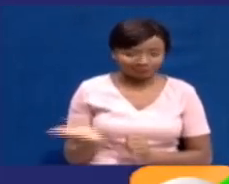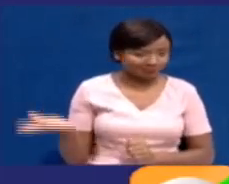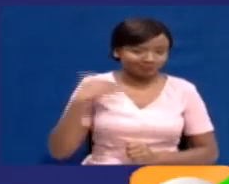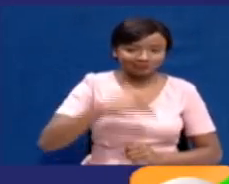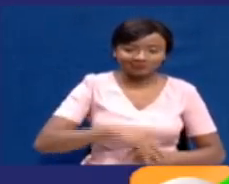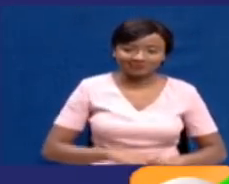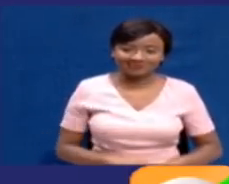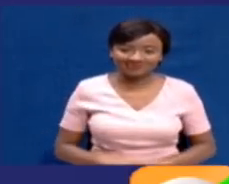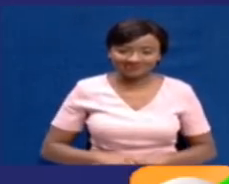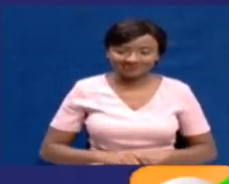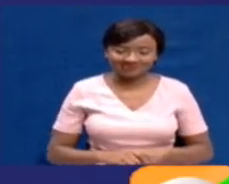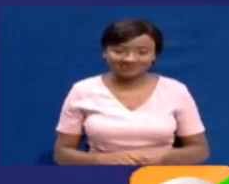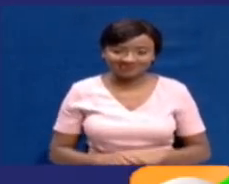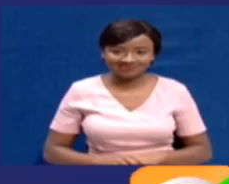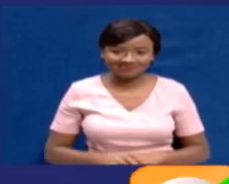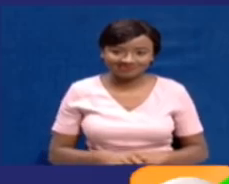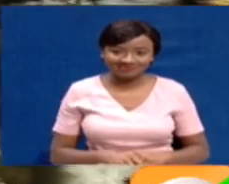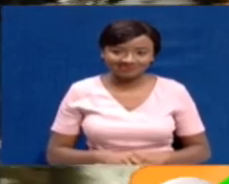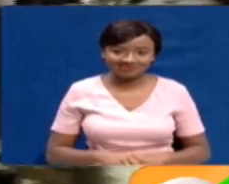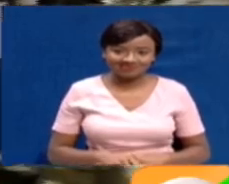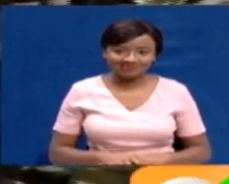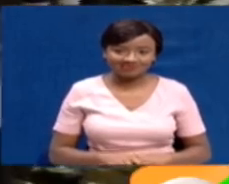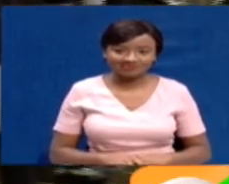mafuta. Abramasha.